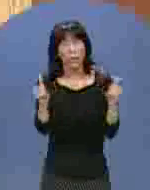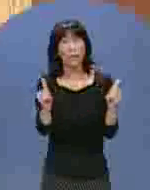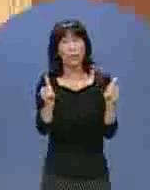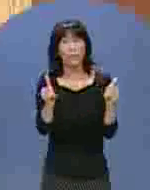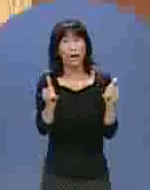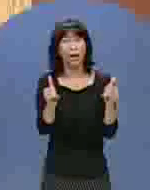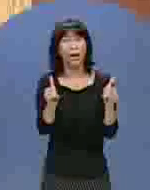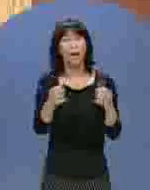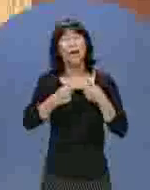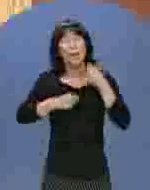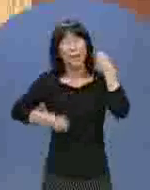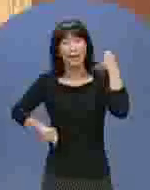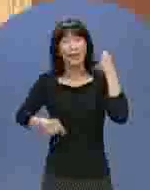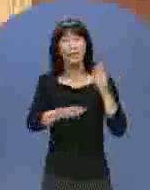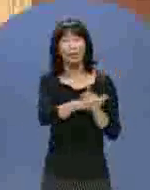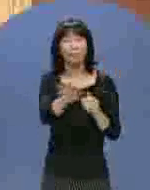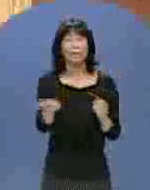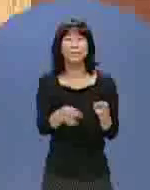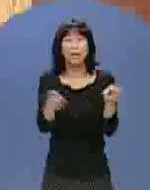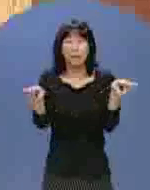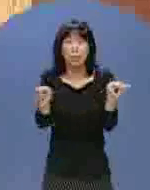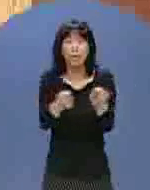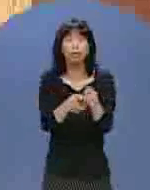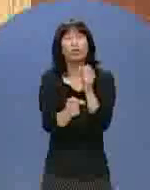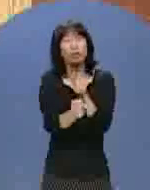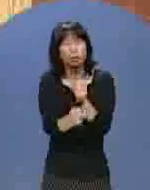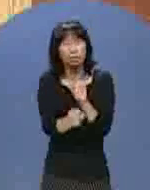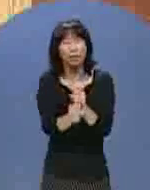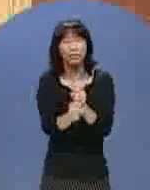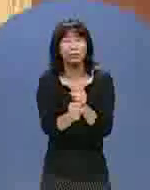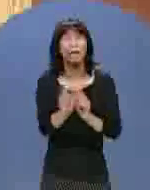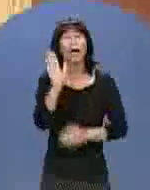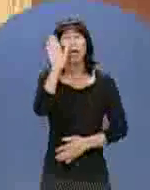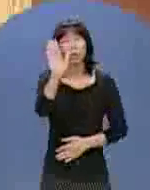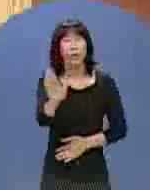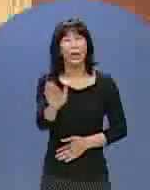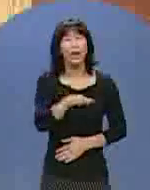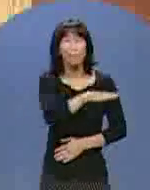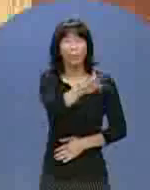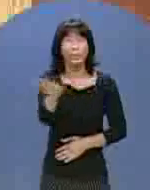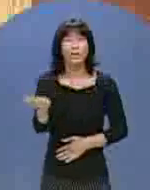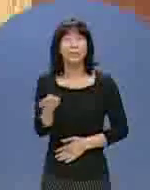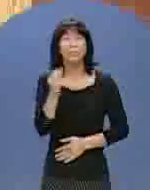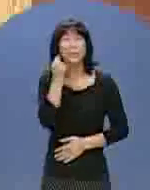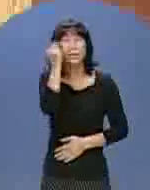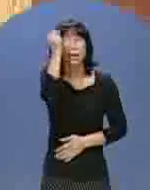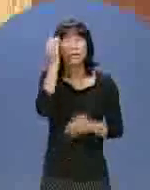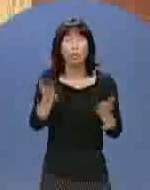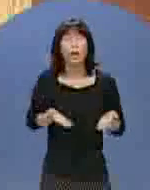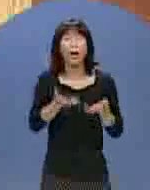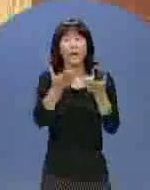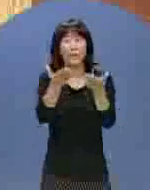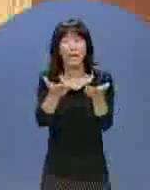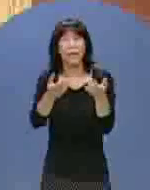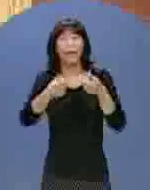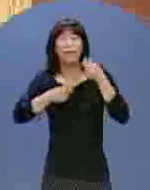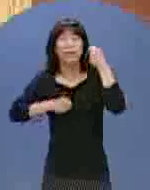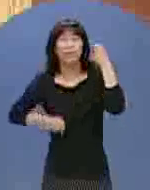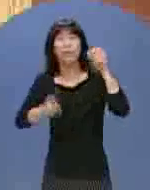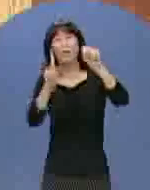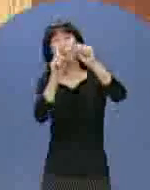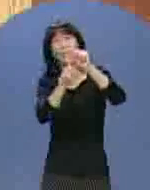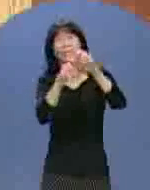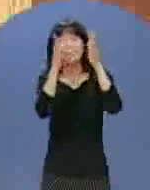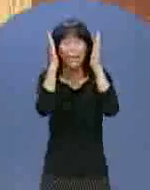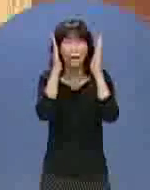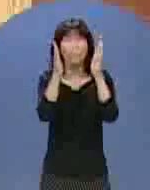はお客さんと一緒に作るもの、これからも皆さんに感動を与えられるようなお芝居を目指して頑張ってい